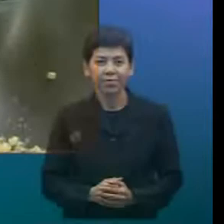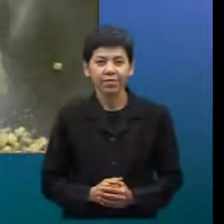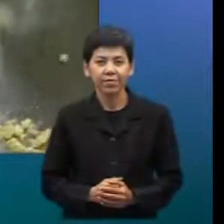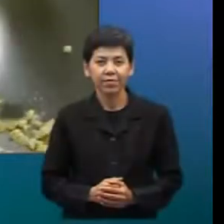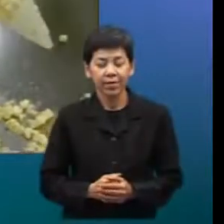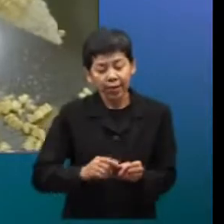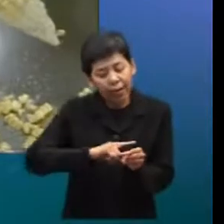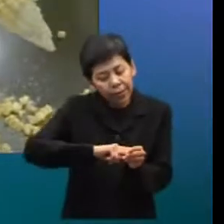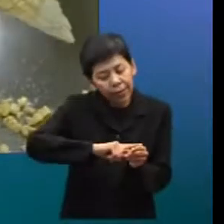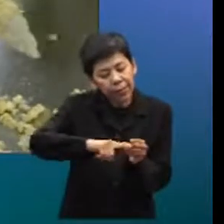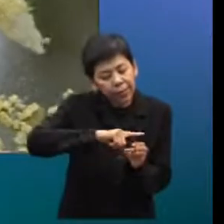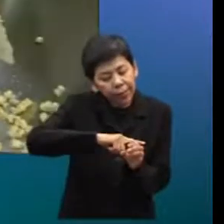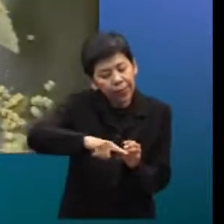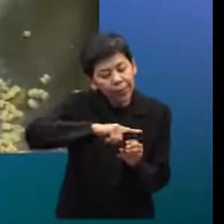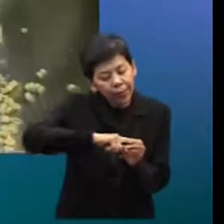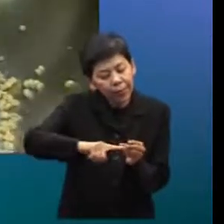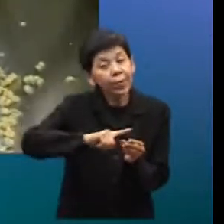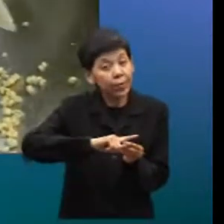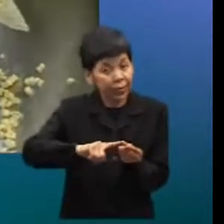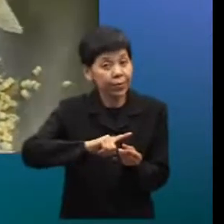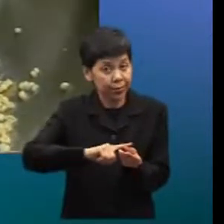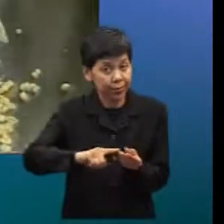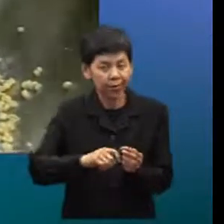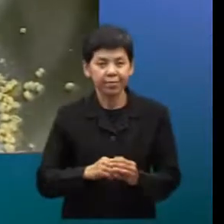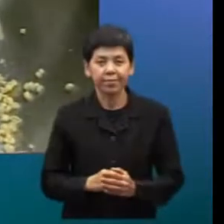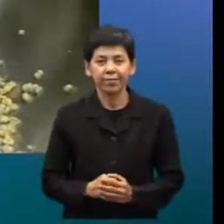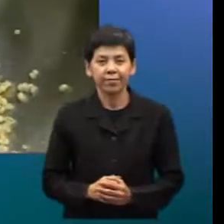ฝานเอาแต่เมล็ดข้าวโพด